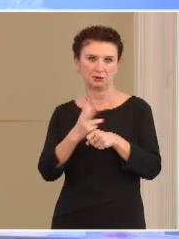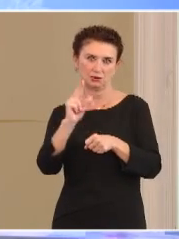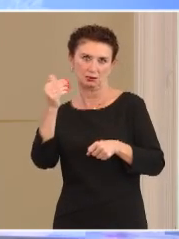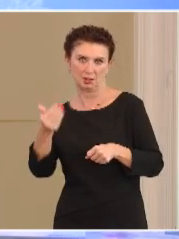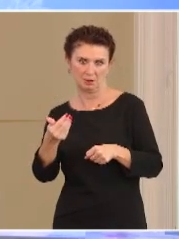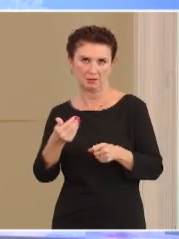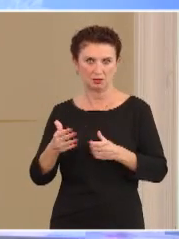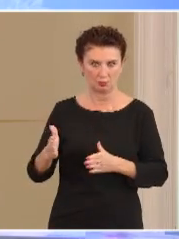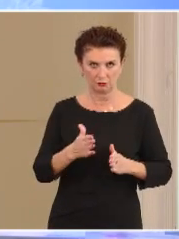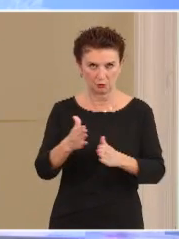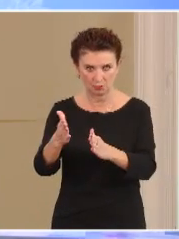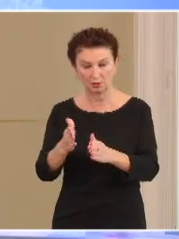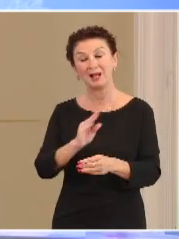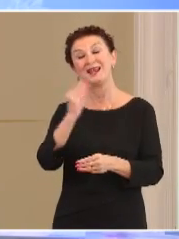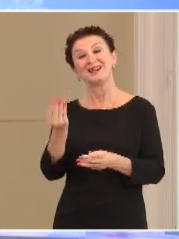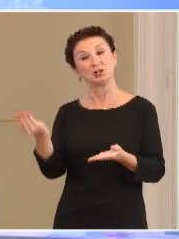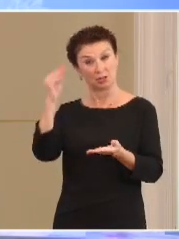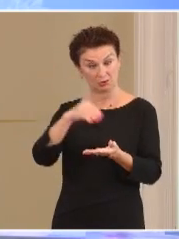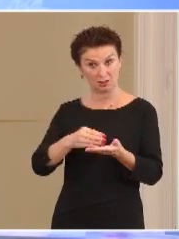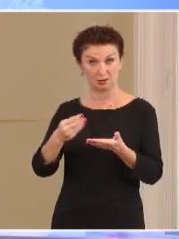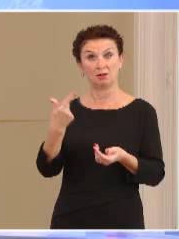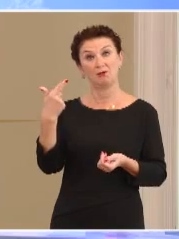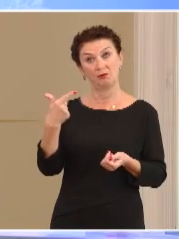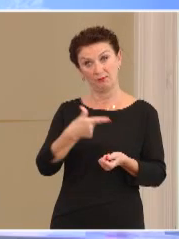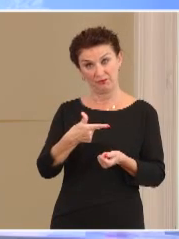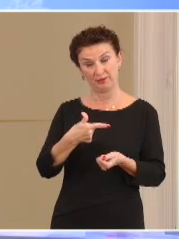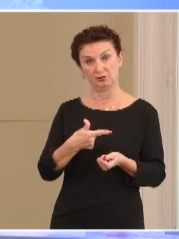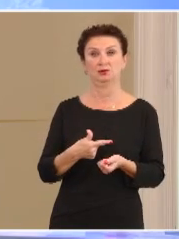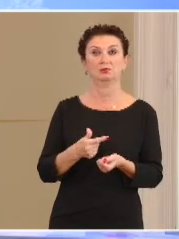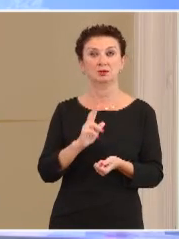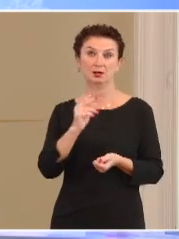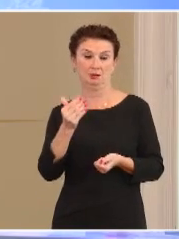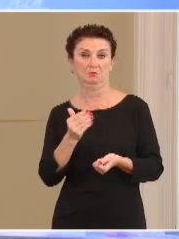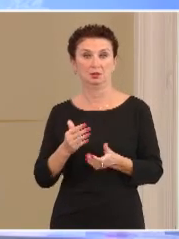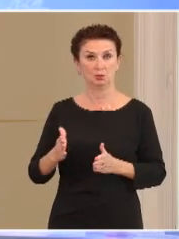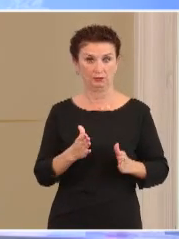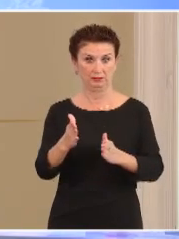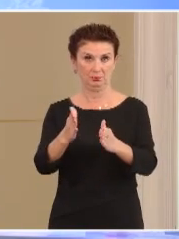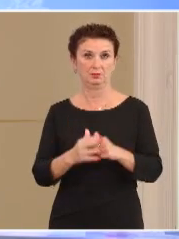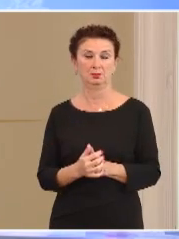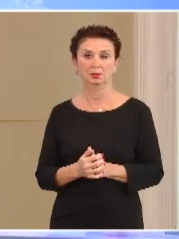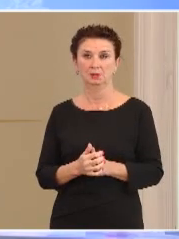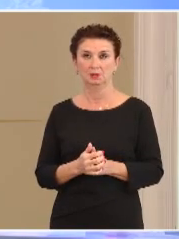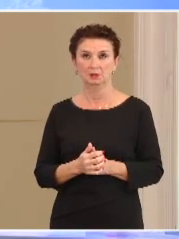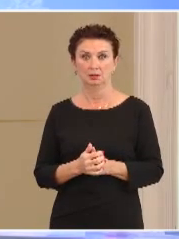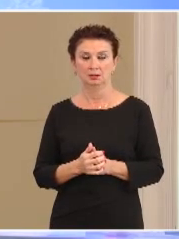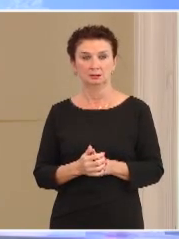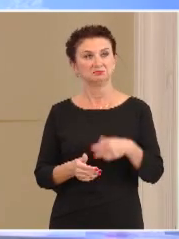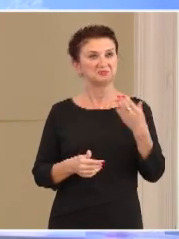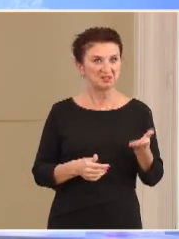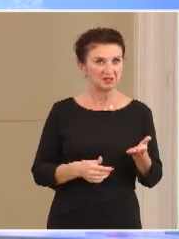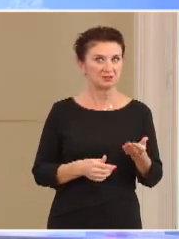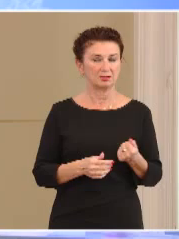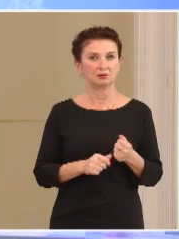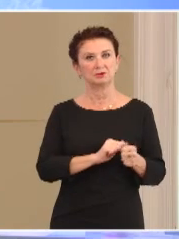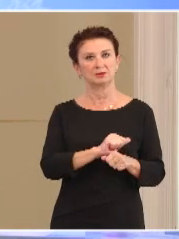dróg. W całym programie jest określona każda inwestycja pod kątem z jednej strony